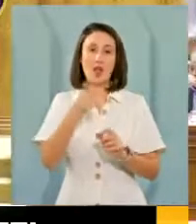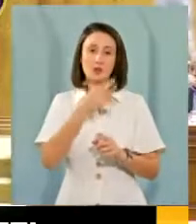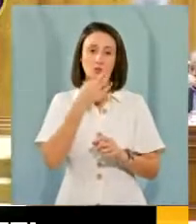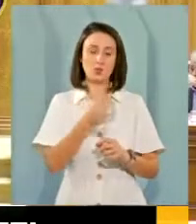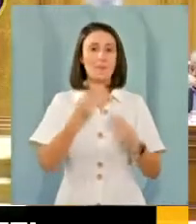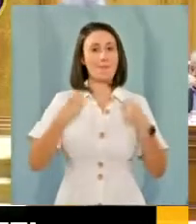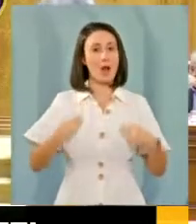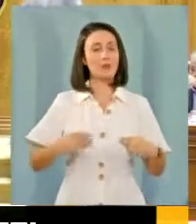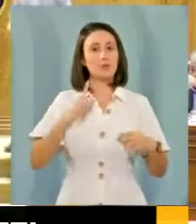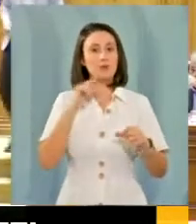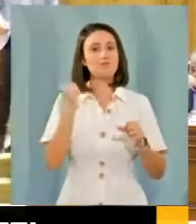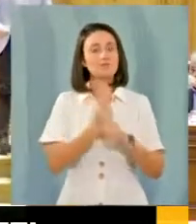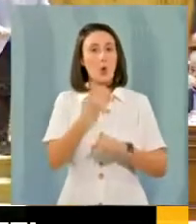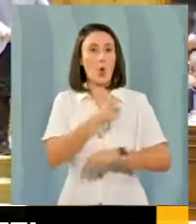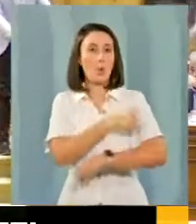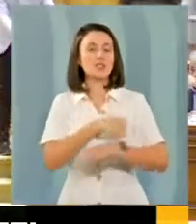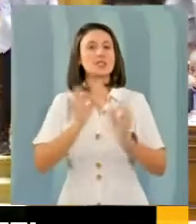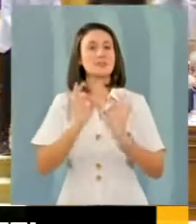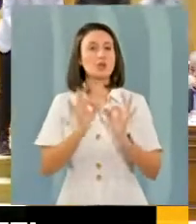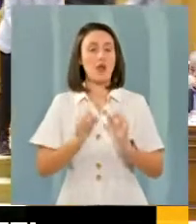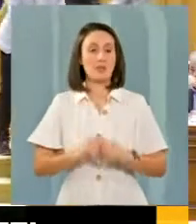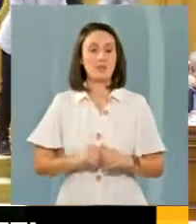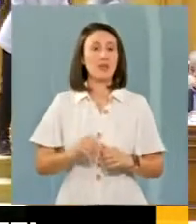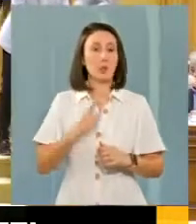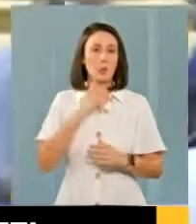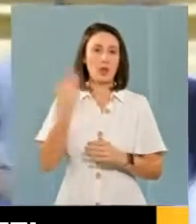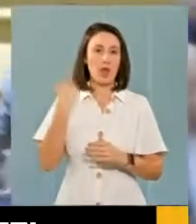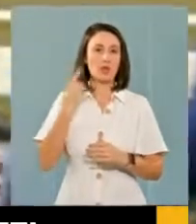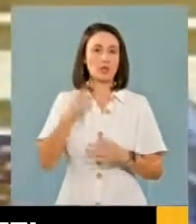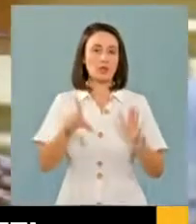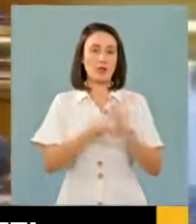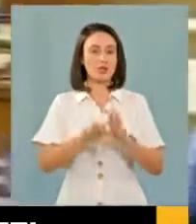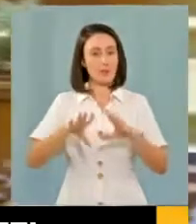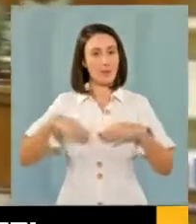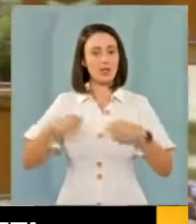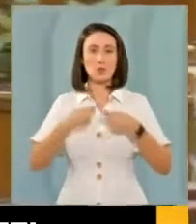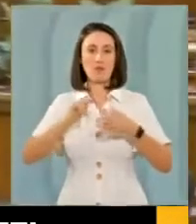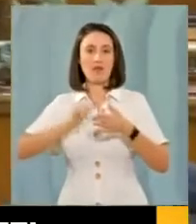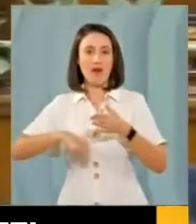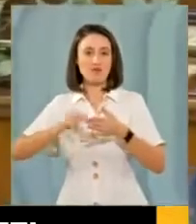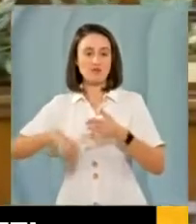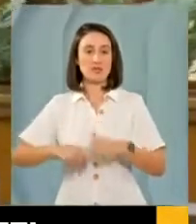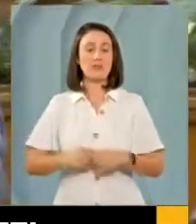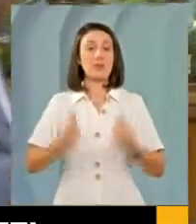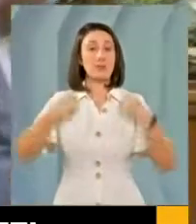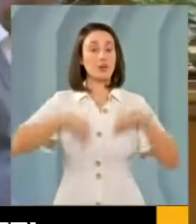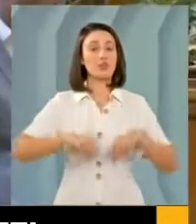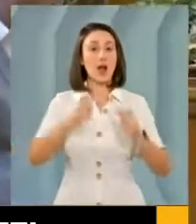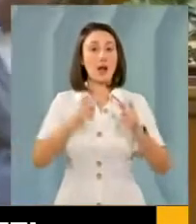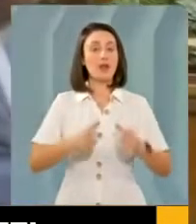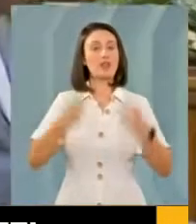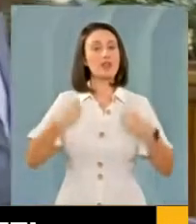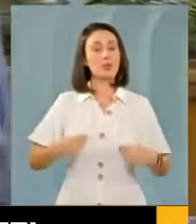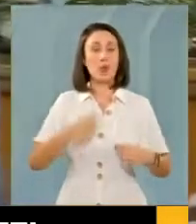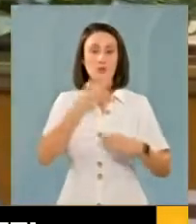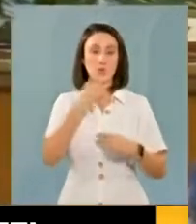că Parlamentul va constitui o comisie specială în acest sens, nu înainte ca aceste legi să primească toate avizele necesare. Președintele Camerei Deputaților a